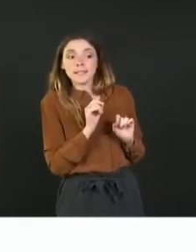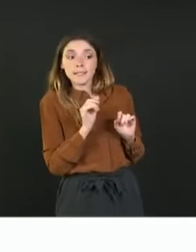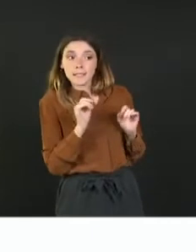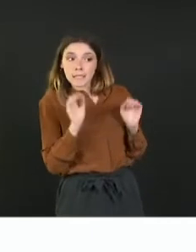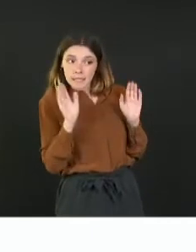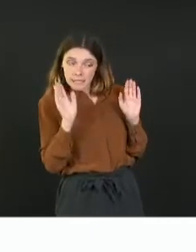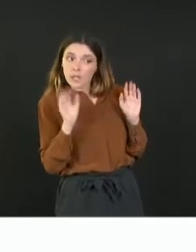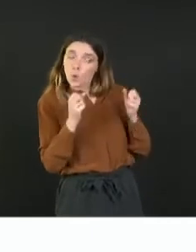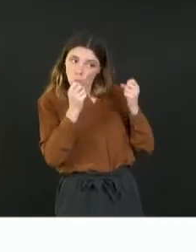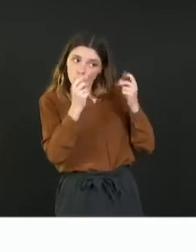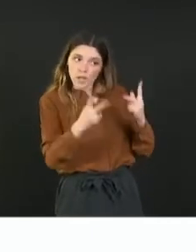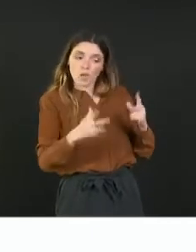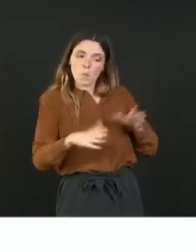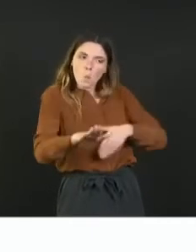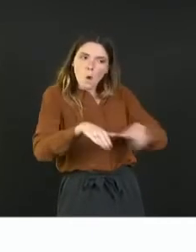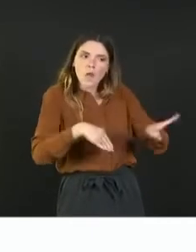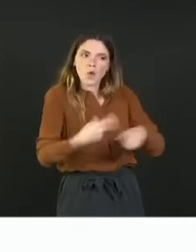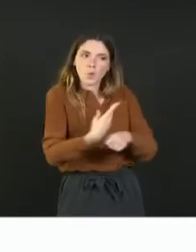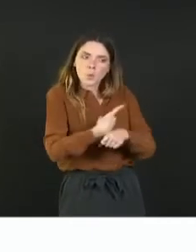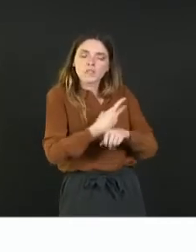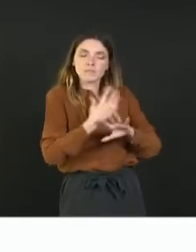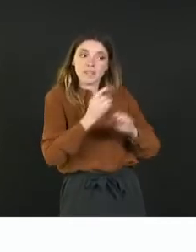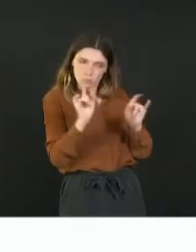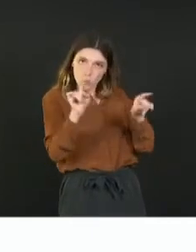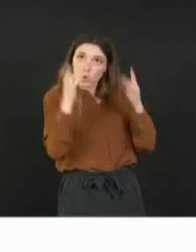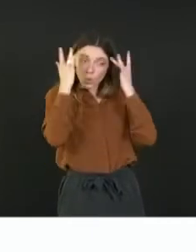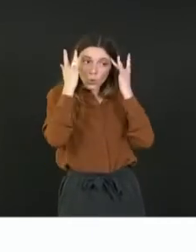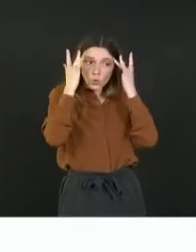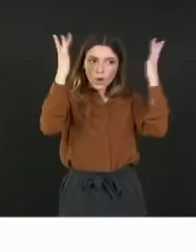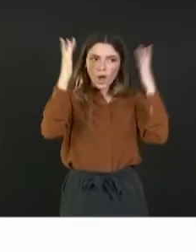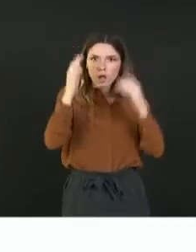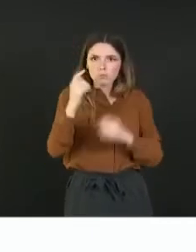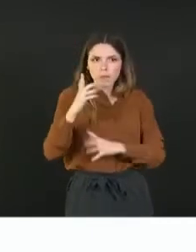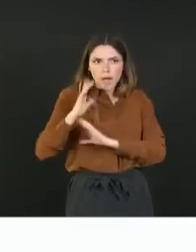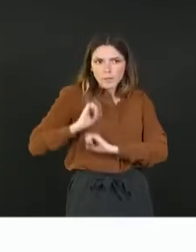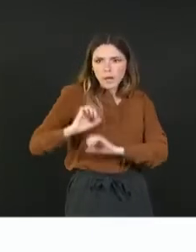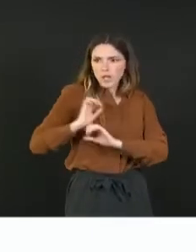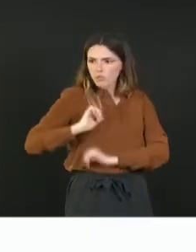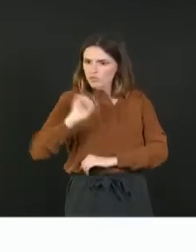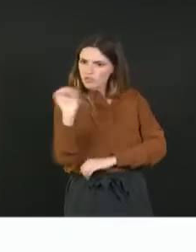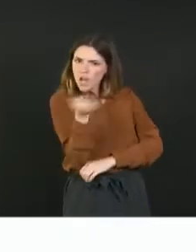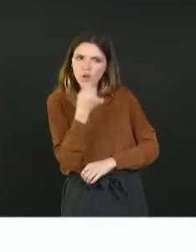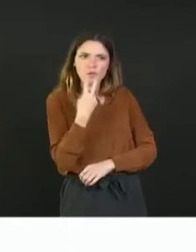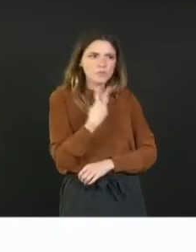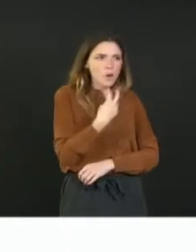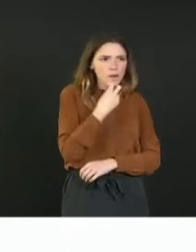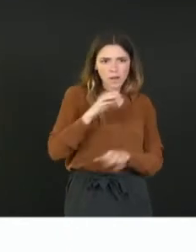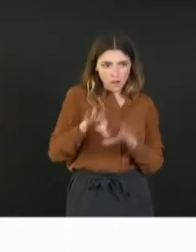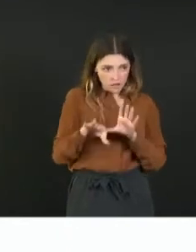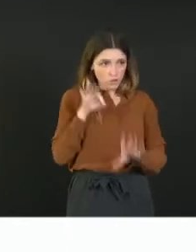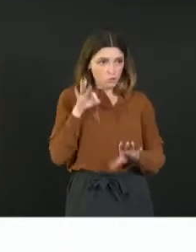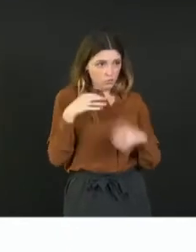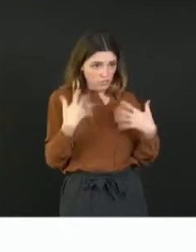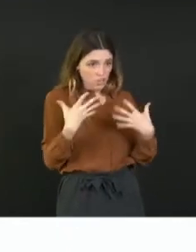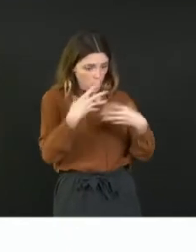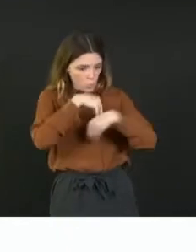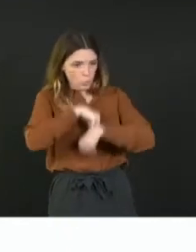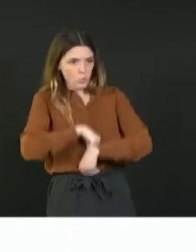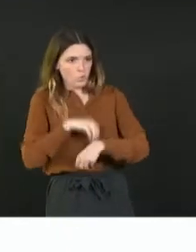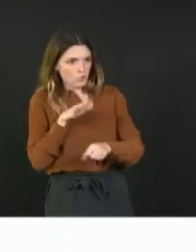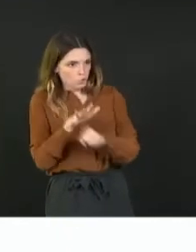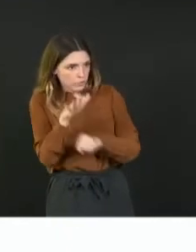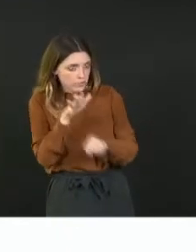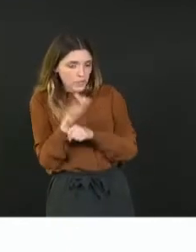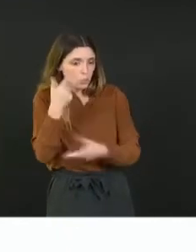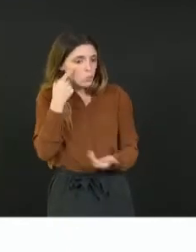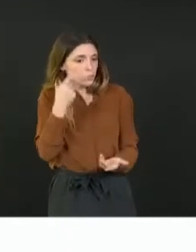culturellement en tant qu'habitant, en tant qu'élu, pour voir la nature autrement que comme un